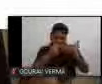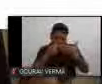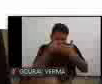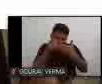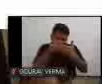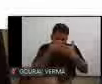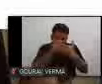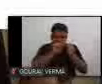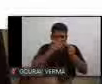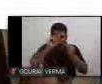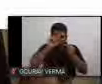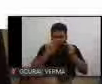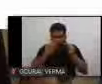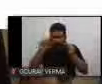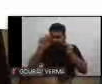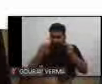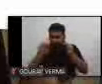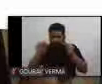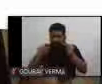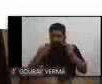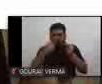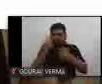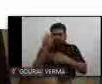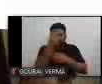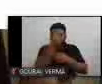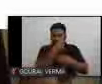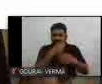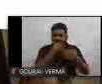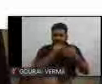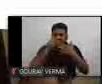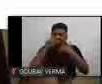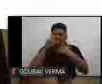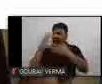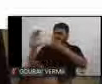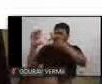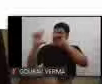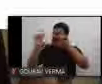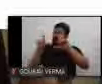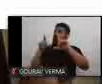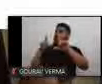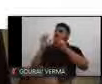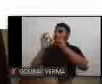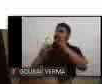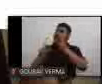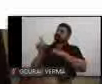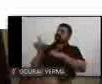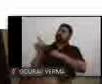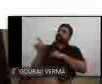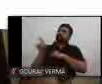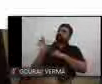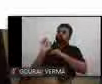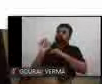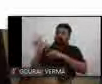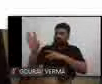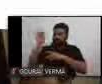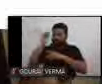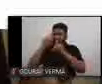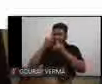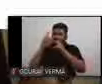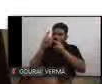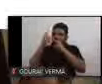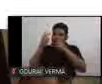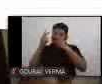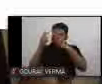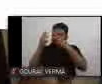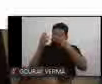ऑल दीज स्टोरी पिक्चर्स जो मैम ने पहले दिखाया था उनके स्लाइड में स्टोरीज है, उस स्टोरीज को सीक्वेंसिंग कैसे करते हैं.